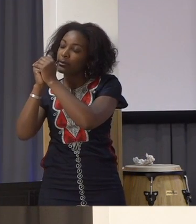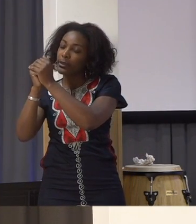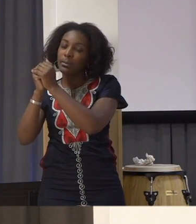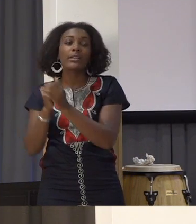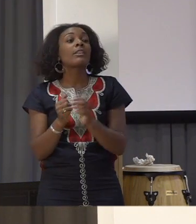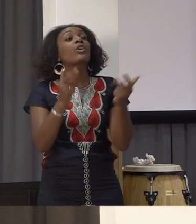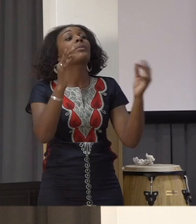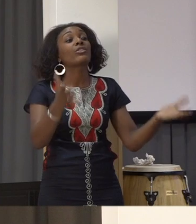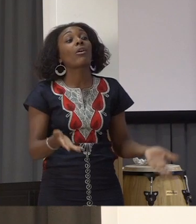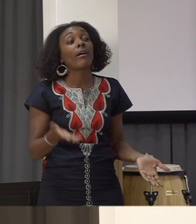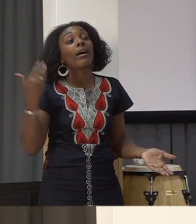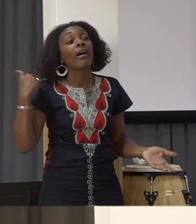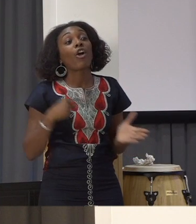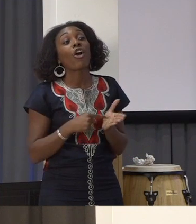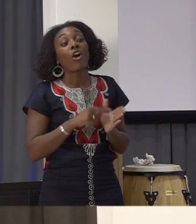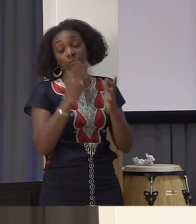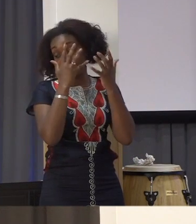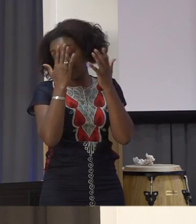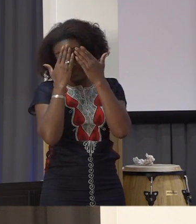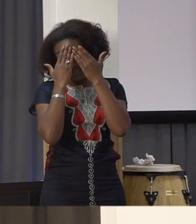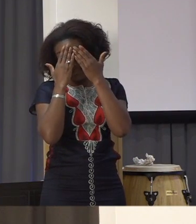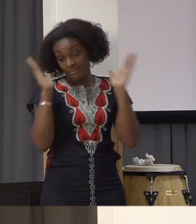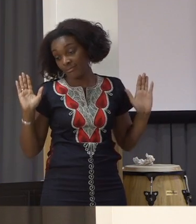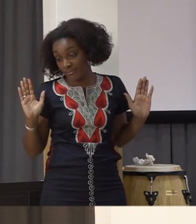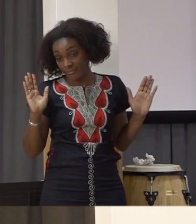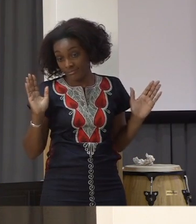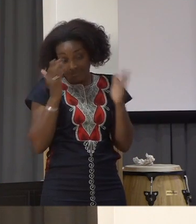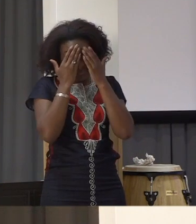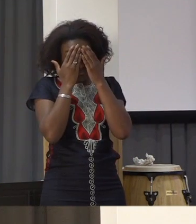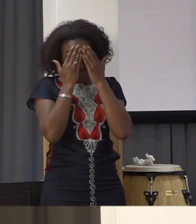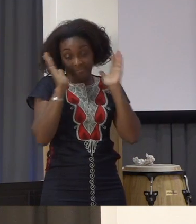Ça fait combien de temps? Si tu réfléchis, c'est que c'était il y a trop longtemps.